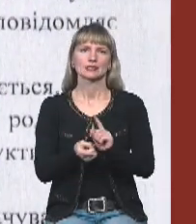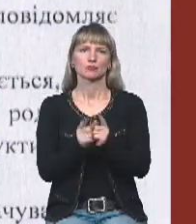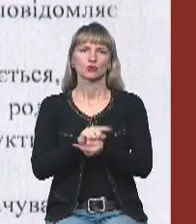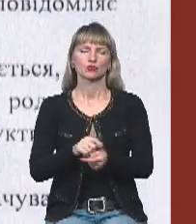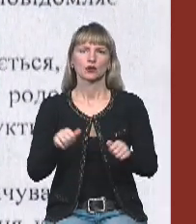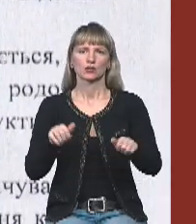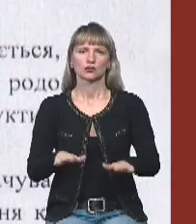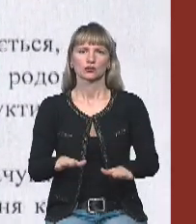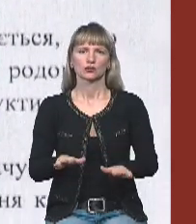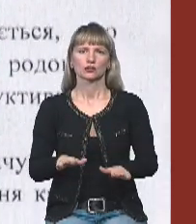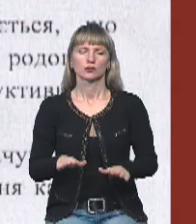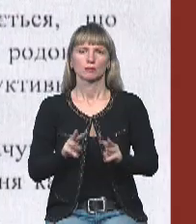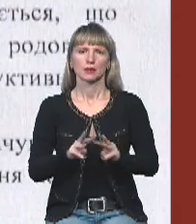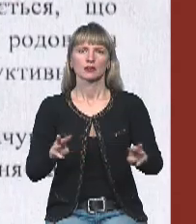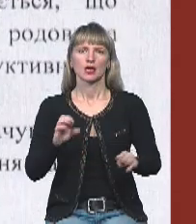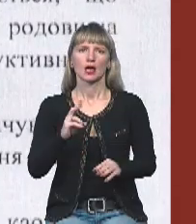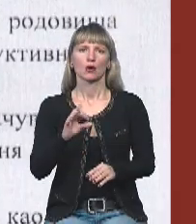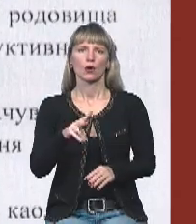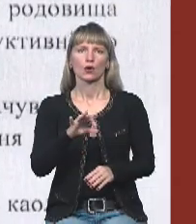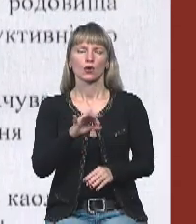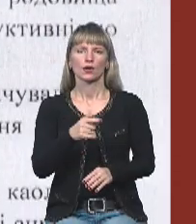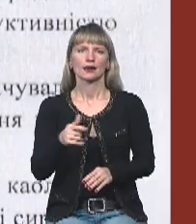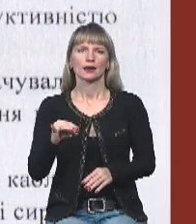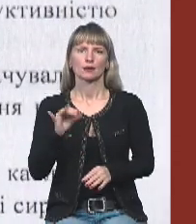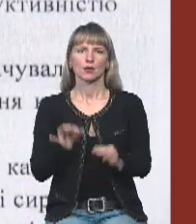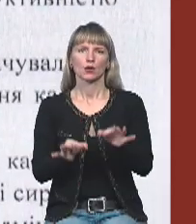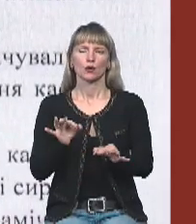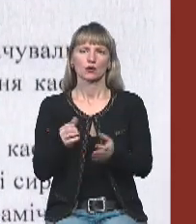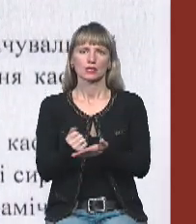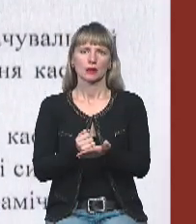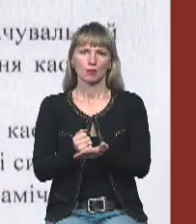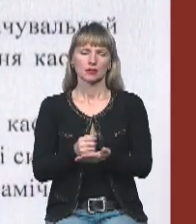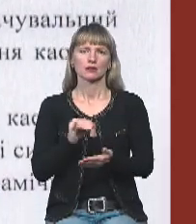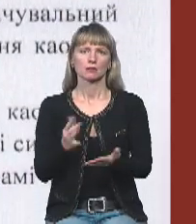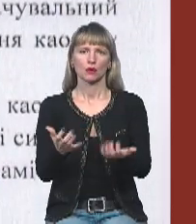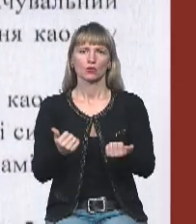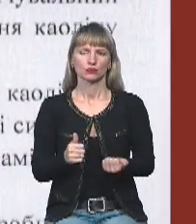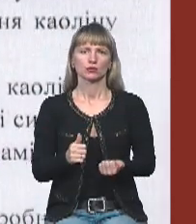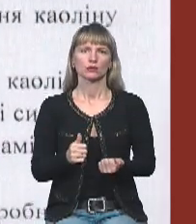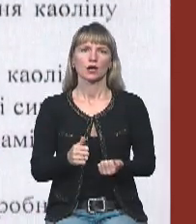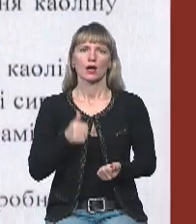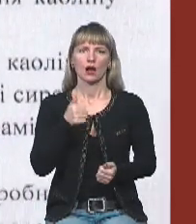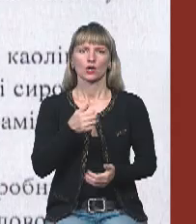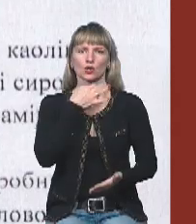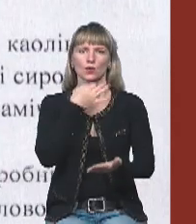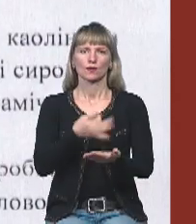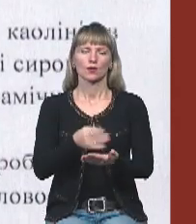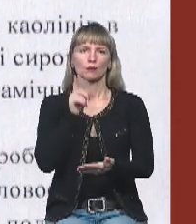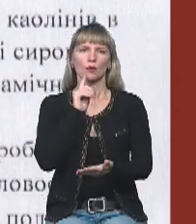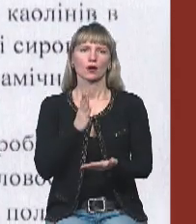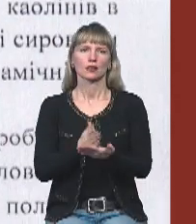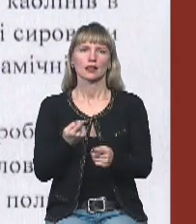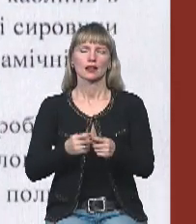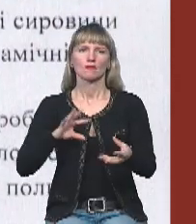змінюється рішення Міністерства екології та природних ресурсів, і врешті отримується позитивний висновок. Поки діяв цей